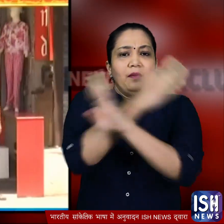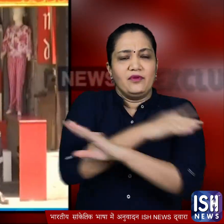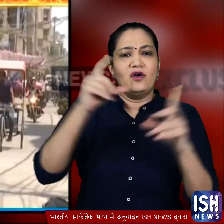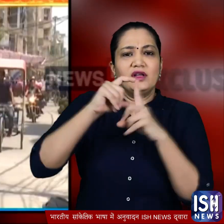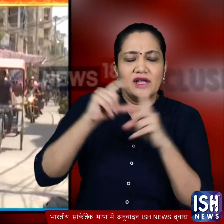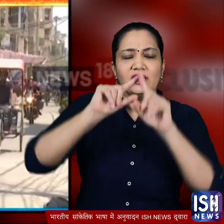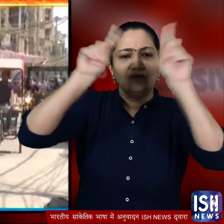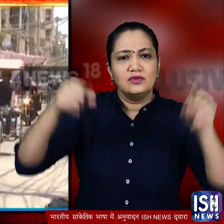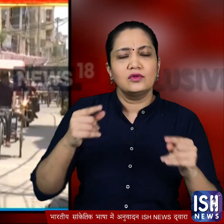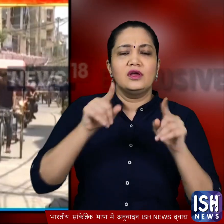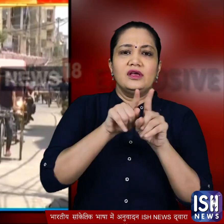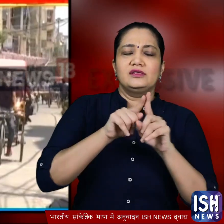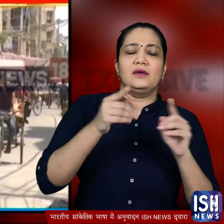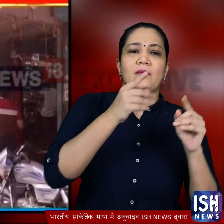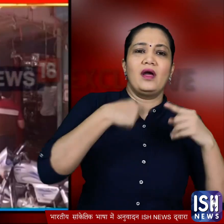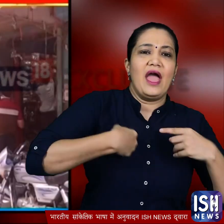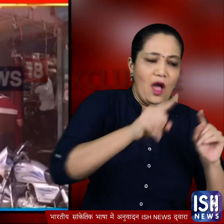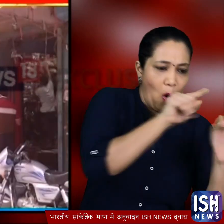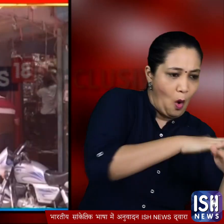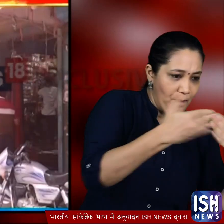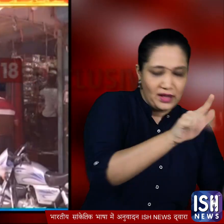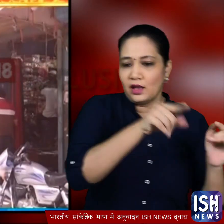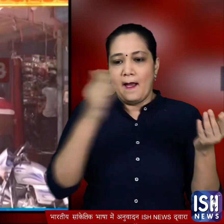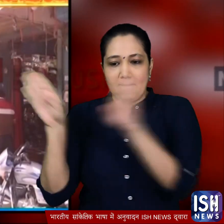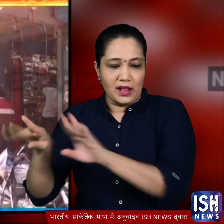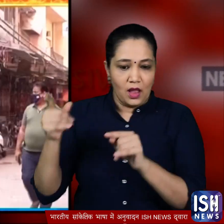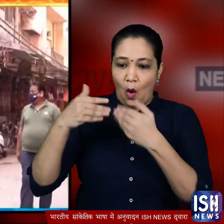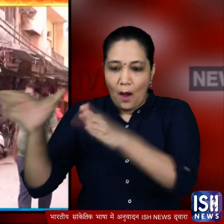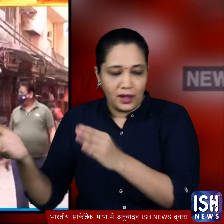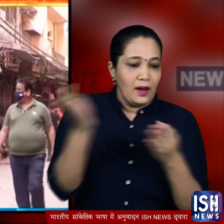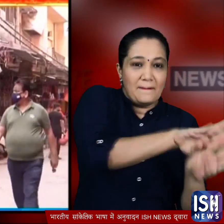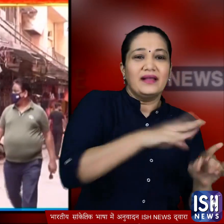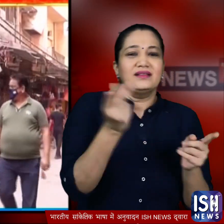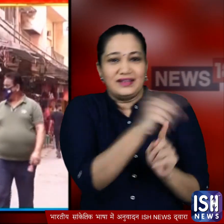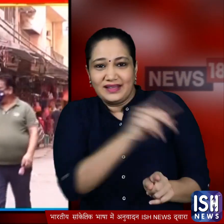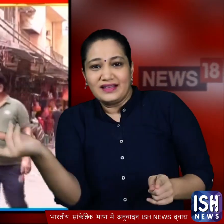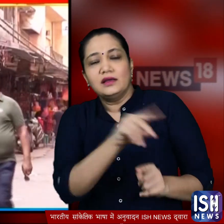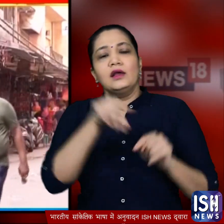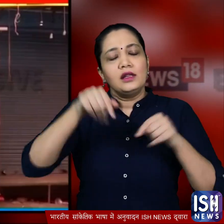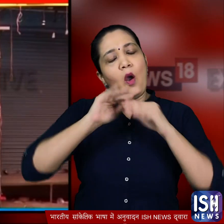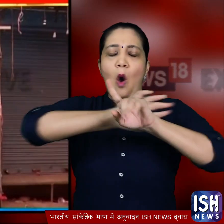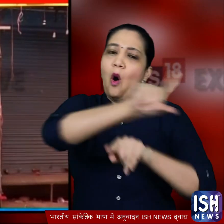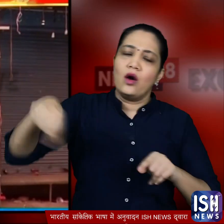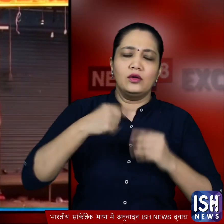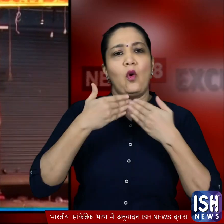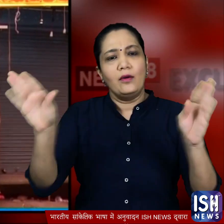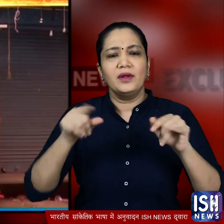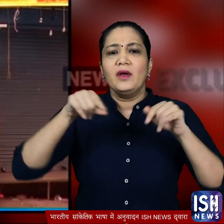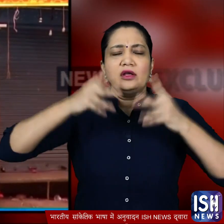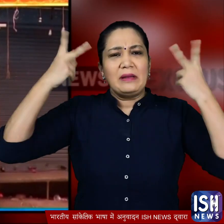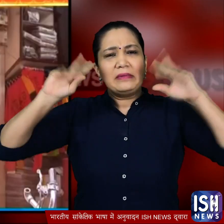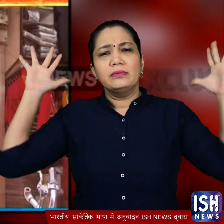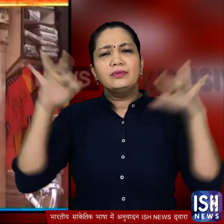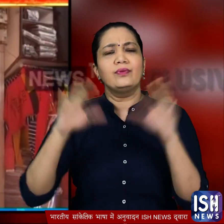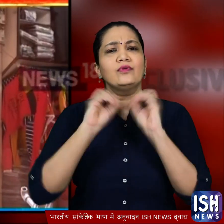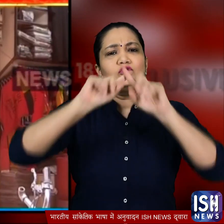दिल्ली में बाजार ऑड इवन फॉर्मूले से खुल रहे थे, लेकिन अब रोजाना हर दुकान खुलेगी। हालांकि बाजारों में अभी पहले जैसी रौनक नजर नहीं आई और दुकान खुलने